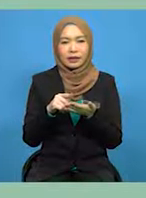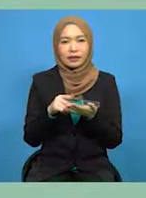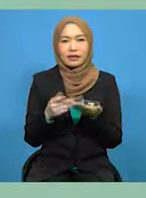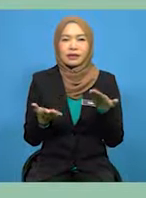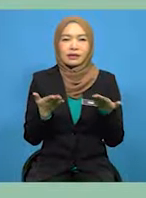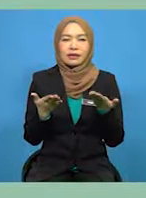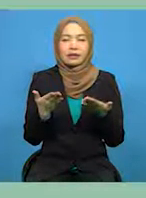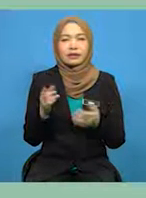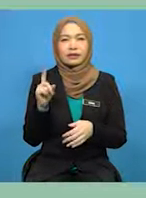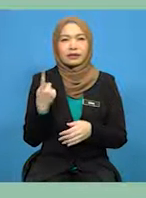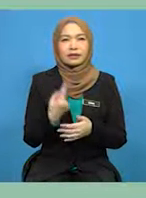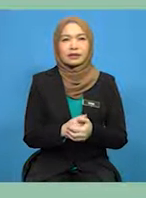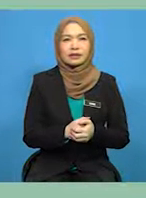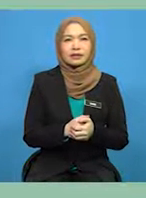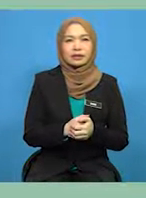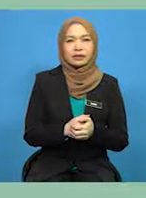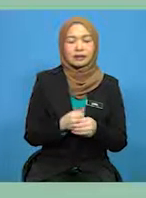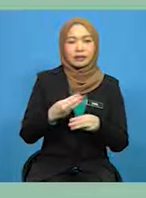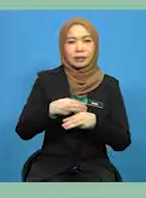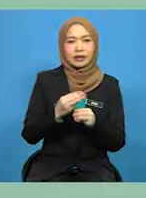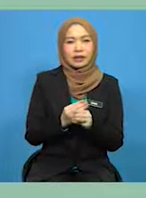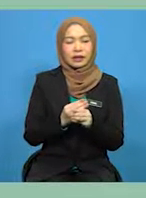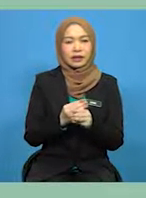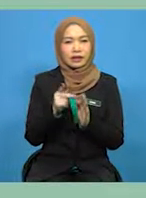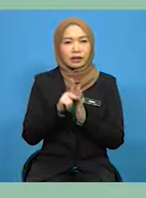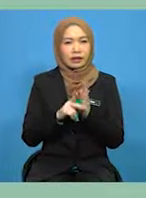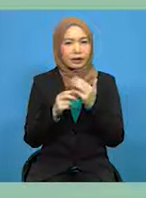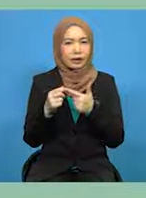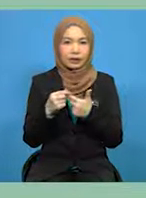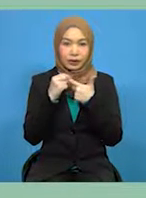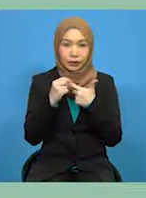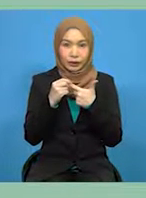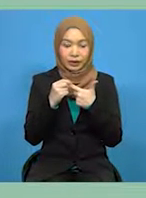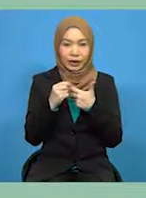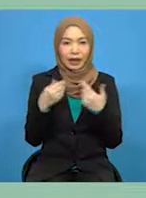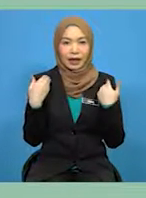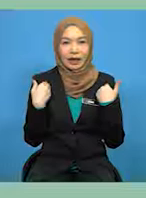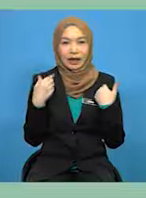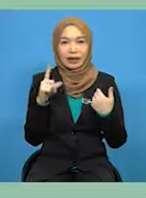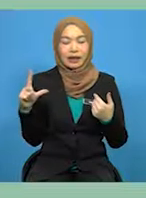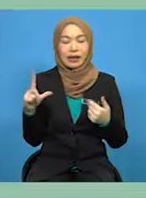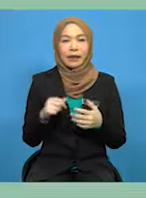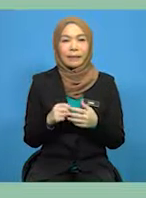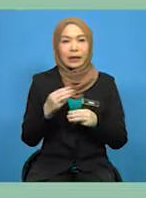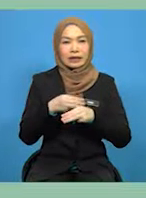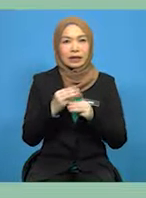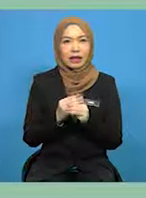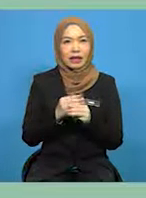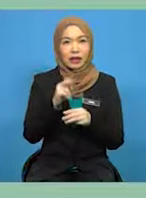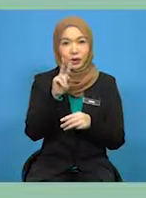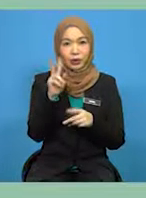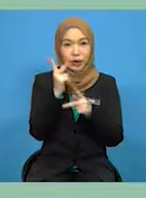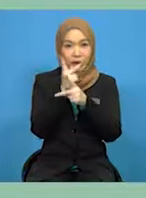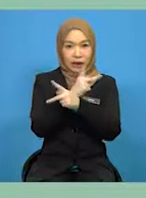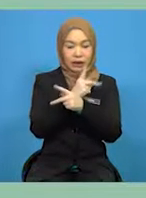yang kedua ialah masalah pengiraan dua kali. Masalah ini timbul kerana